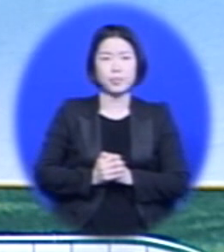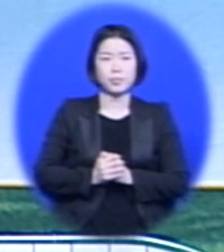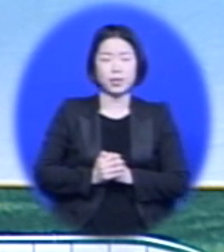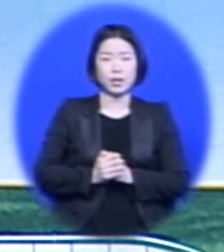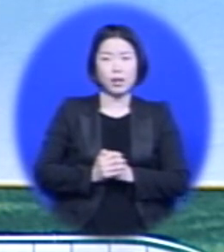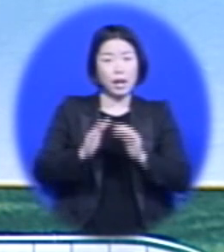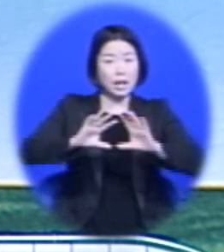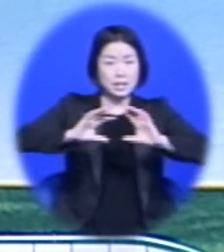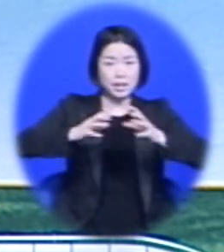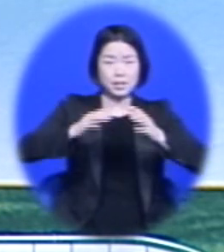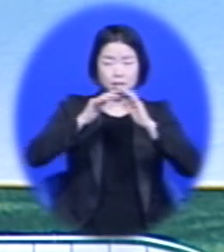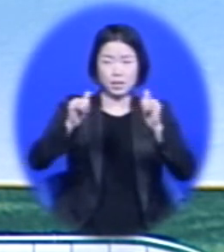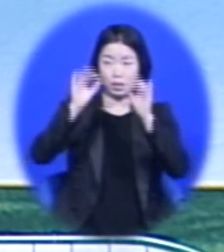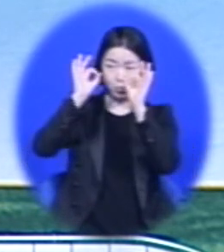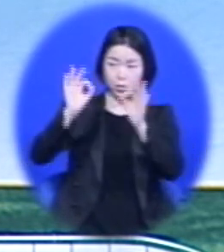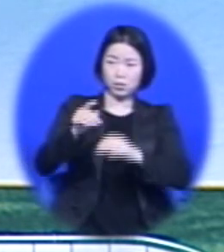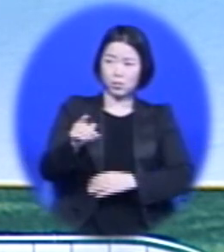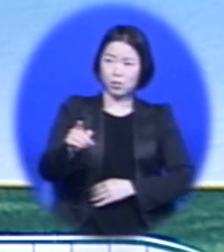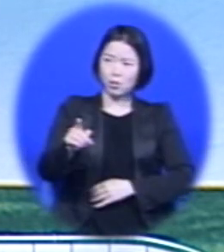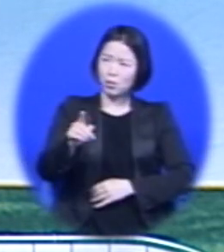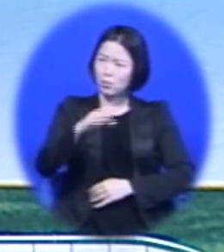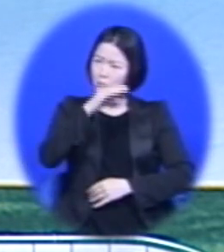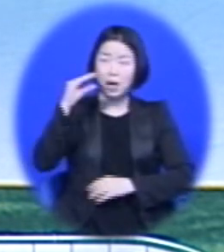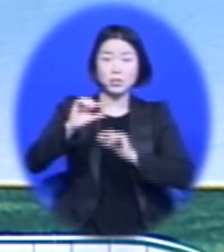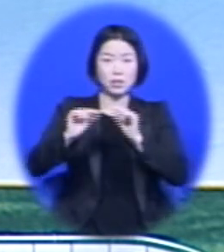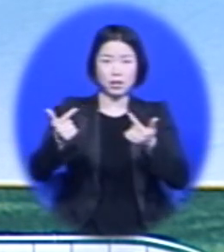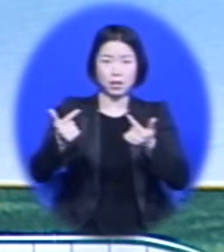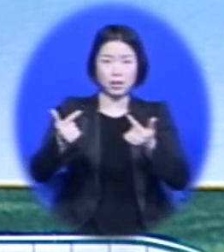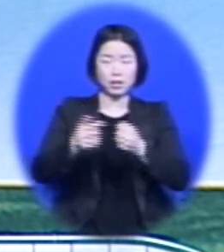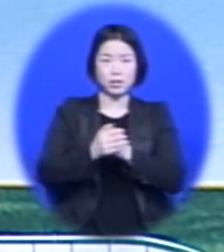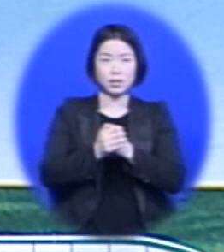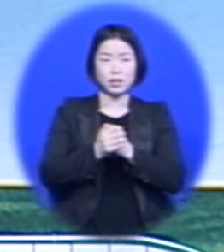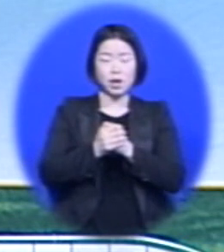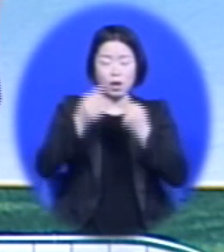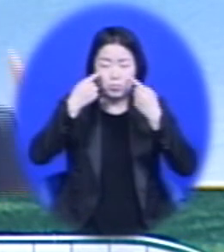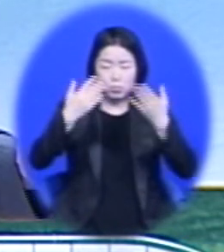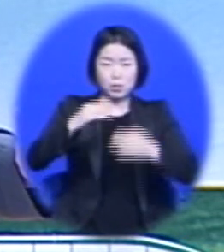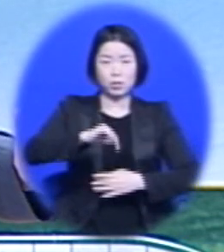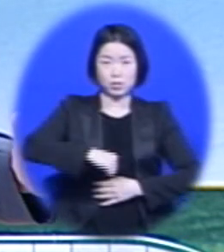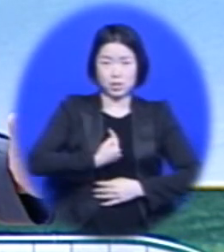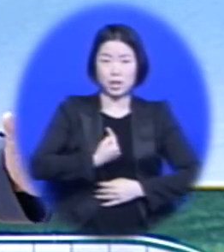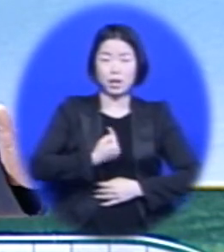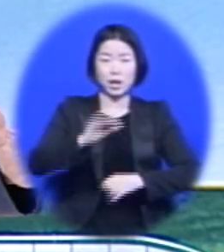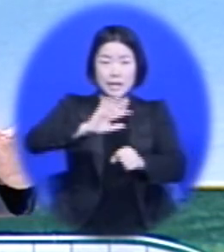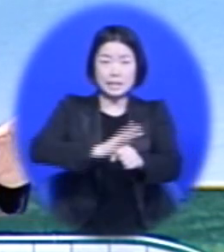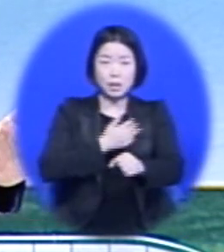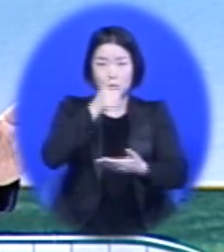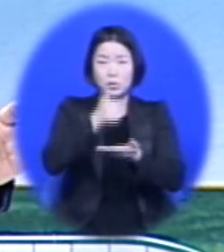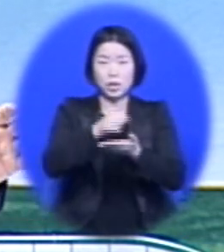자, 세상 사람들이 보기에는 이건 정말 정상이 아닙니다. 아니, 분명히 자기가 잘못을